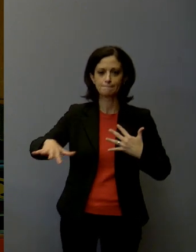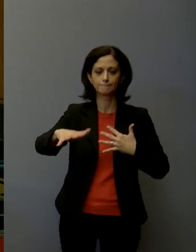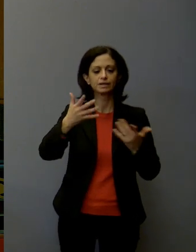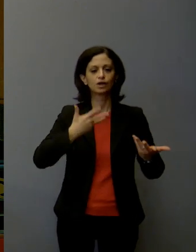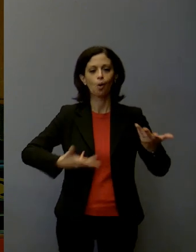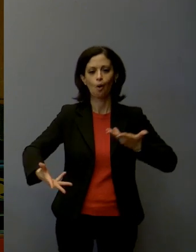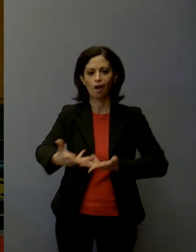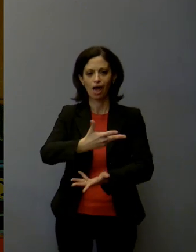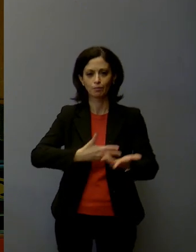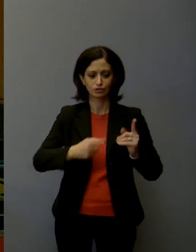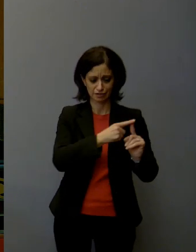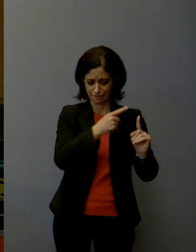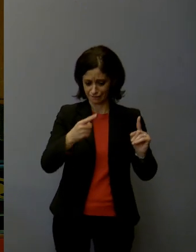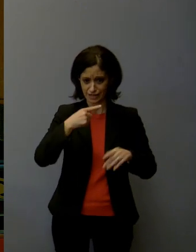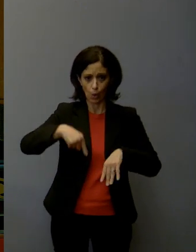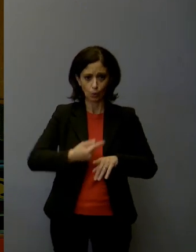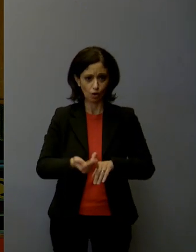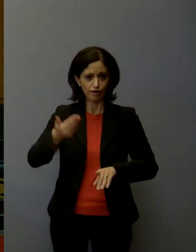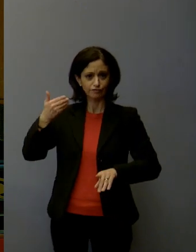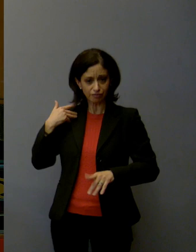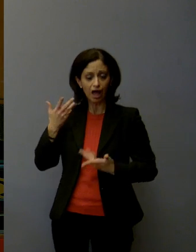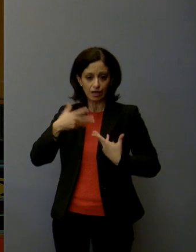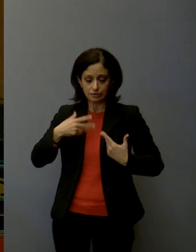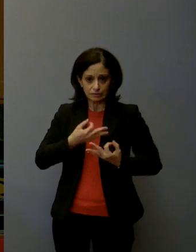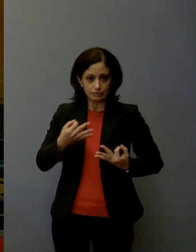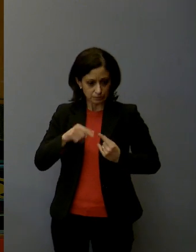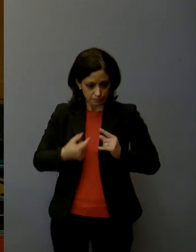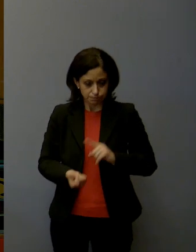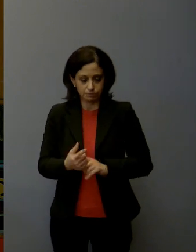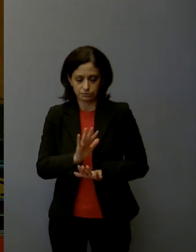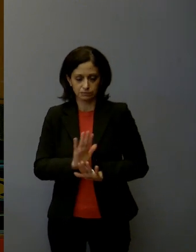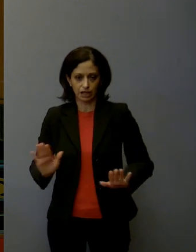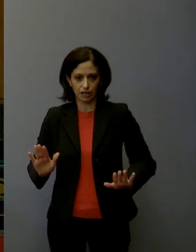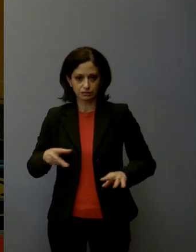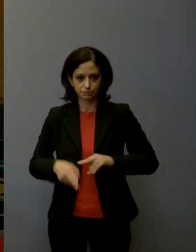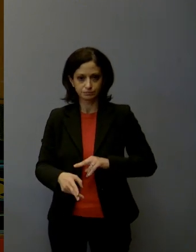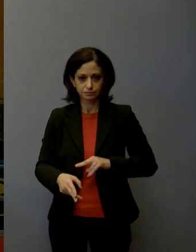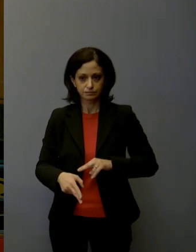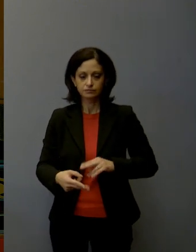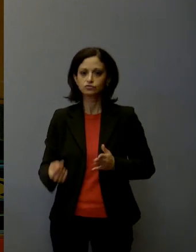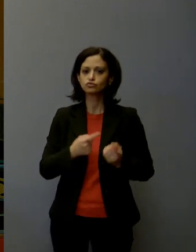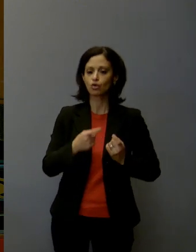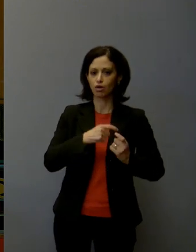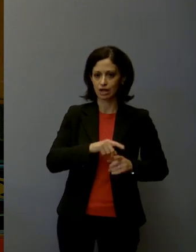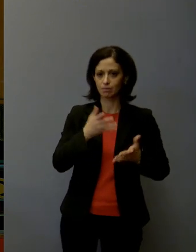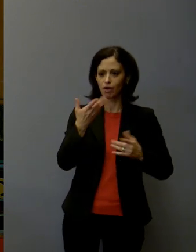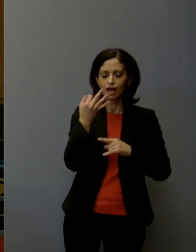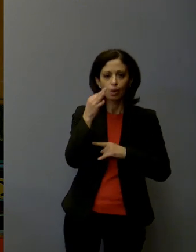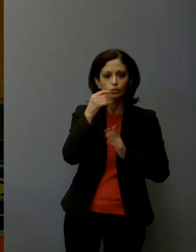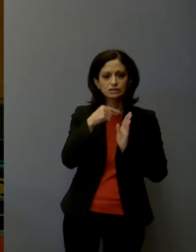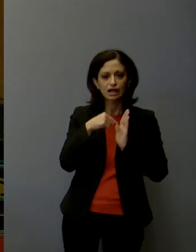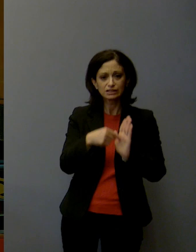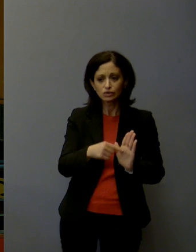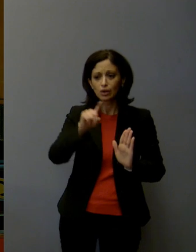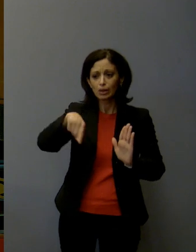che c'è stato fino a un'ora fa e vorrei riportarlo per cortesia concludendo con l'illustrazione